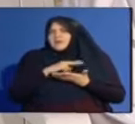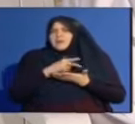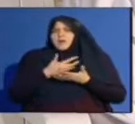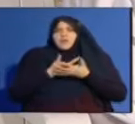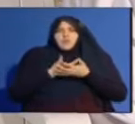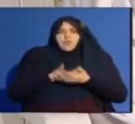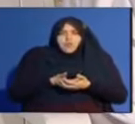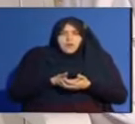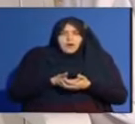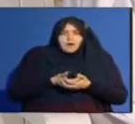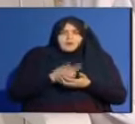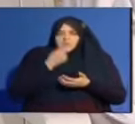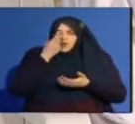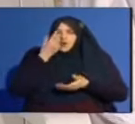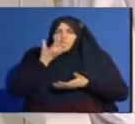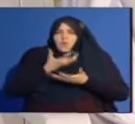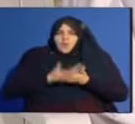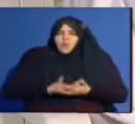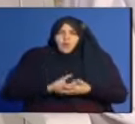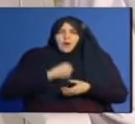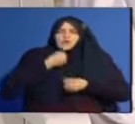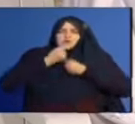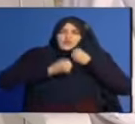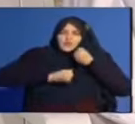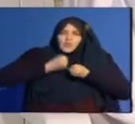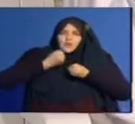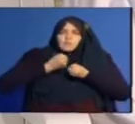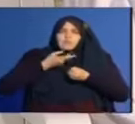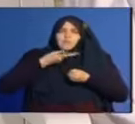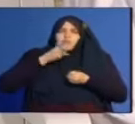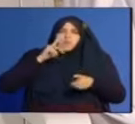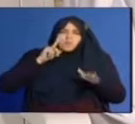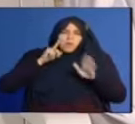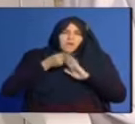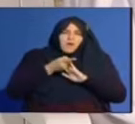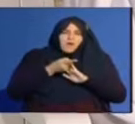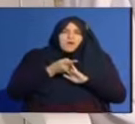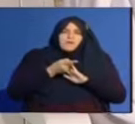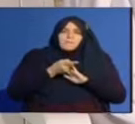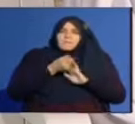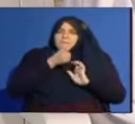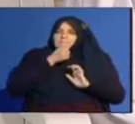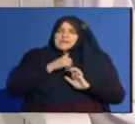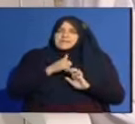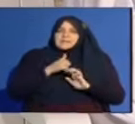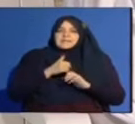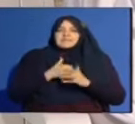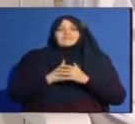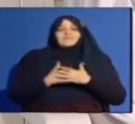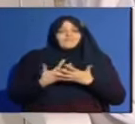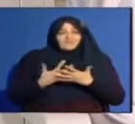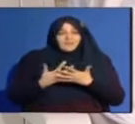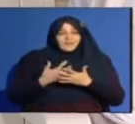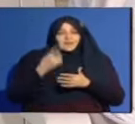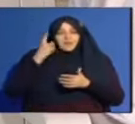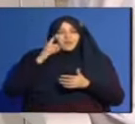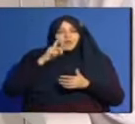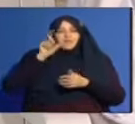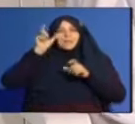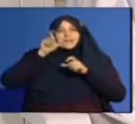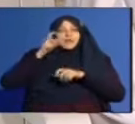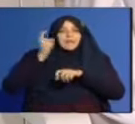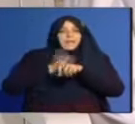أثقل وأكثر ألما وأعمق جرحا بالنسبة للناس